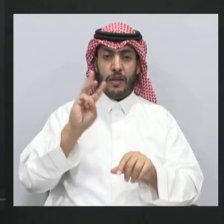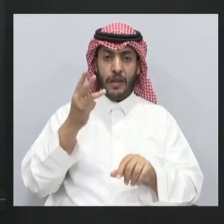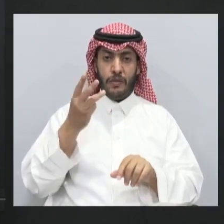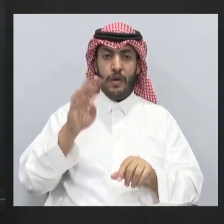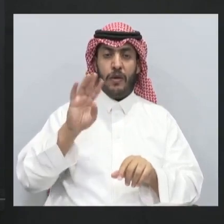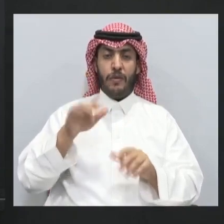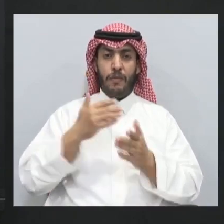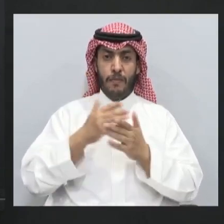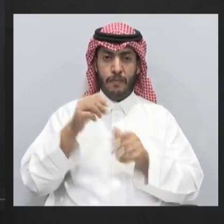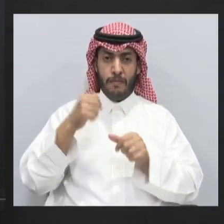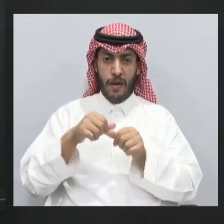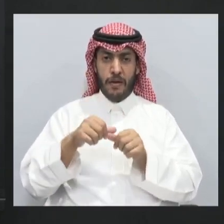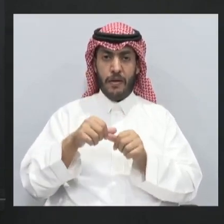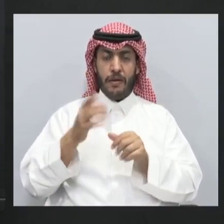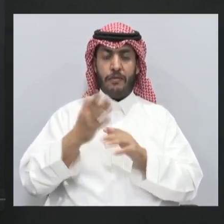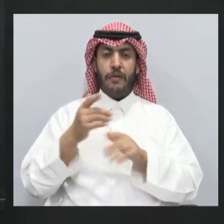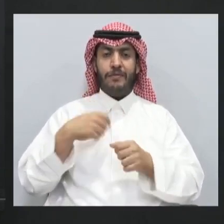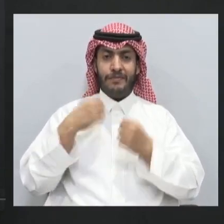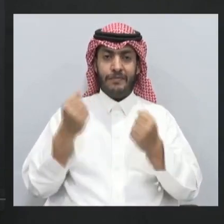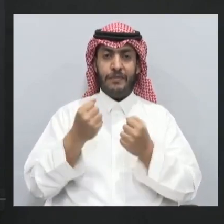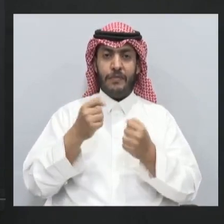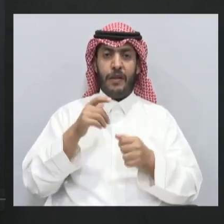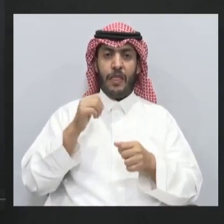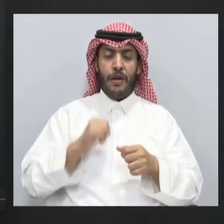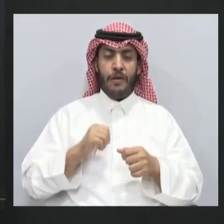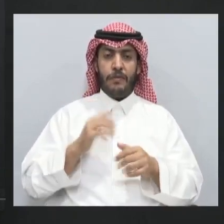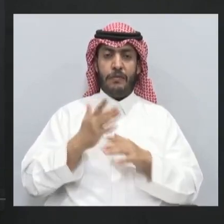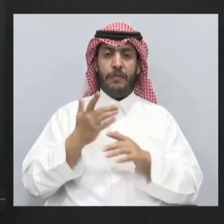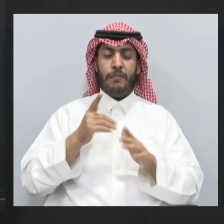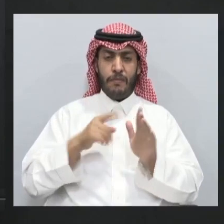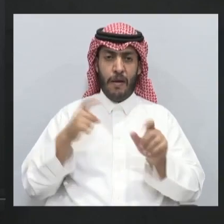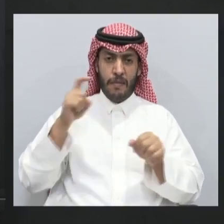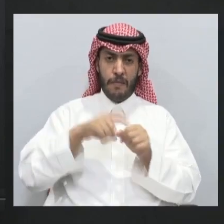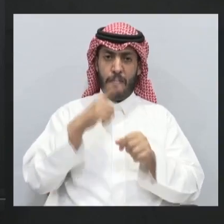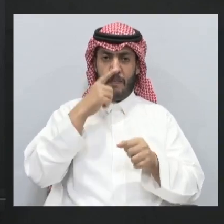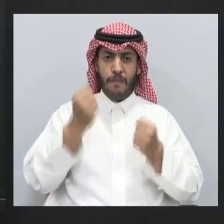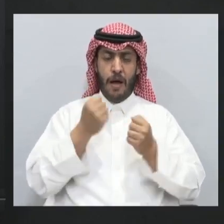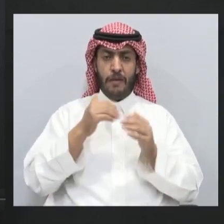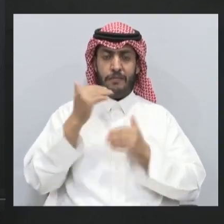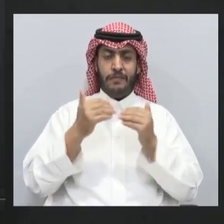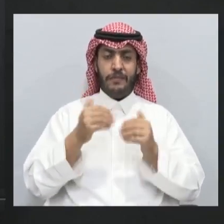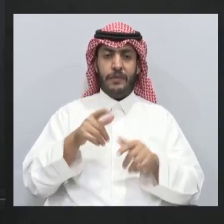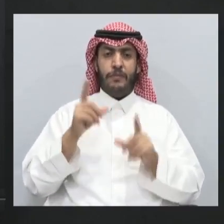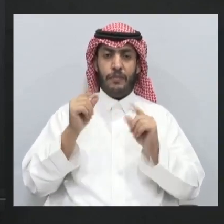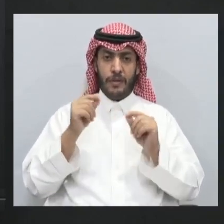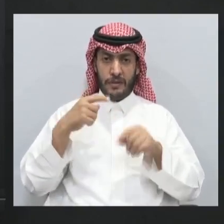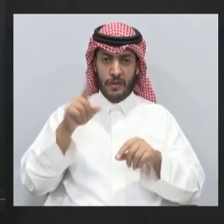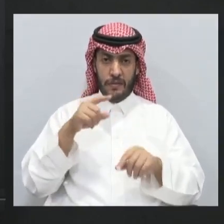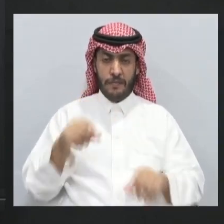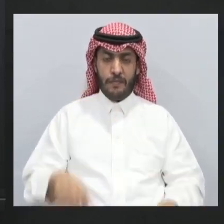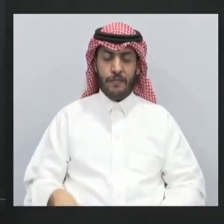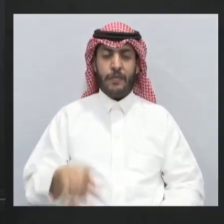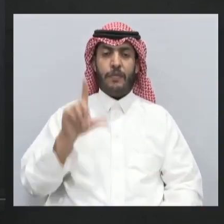13 وما يليه من اسئله حتى تتدربون عليها يا مبدعين حتى تثقلوا مهاراتكم في هذا الدرس صح ولا لا يا مبدعين